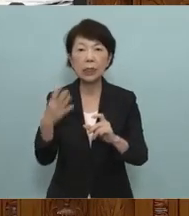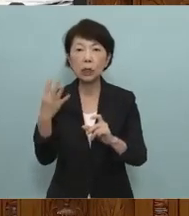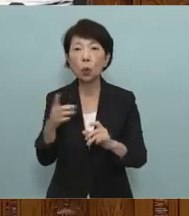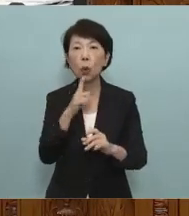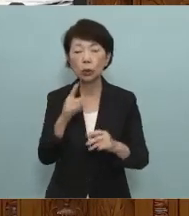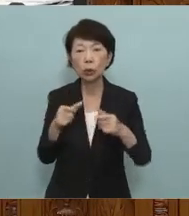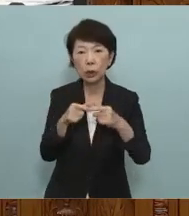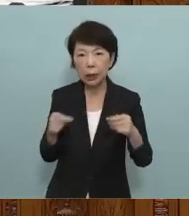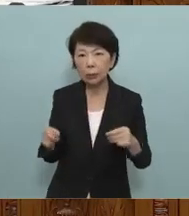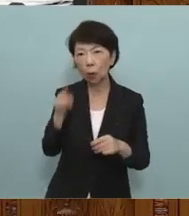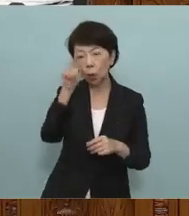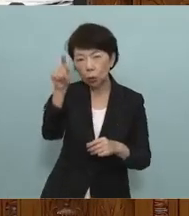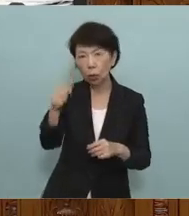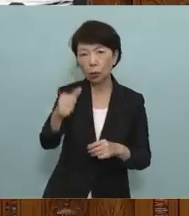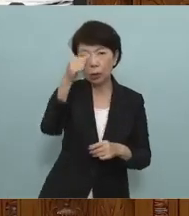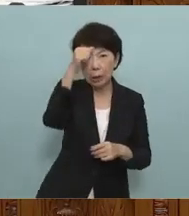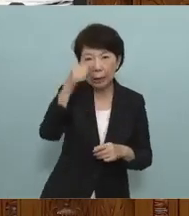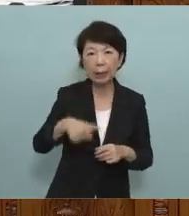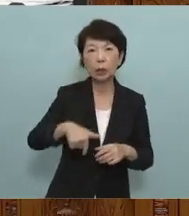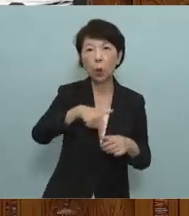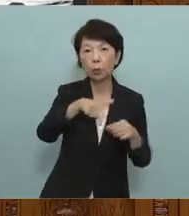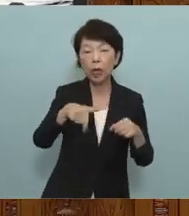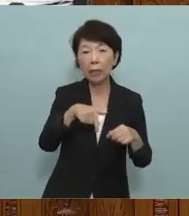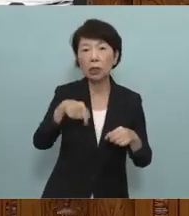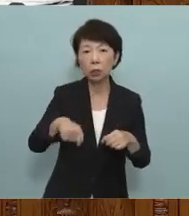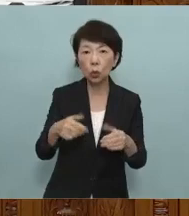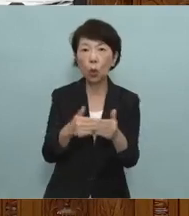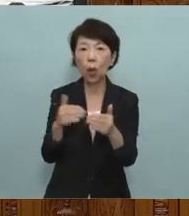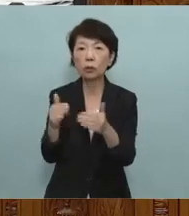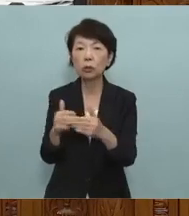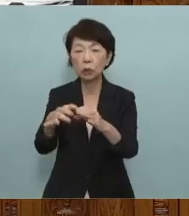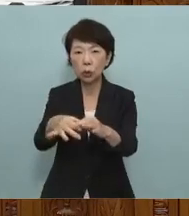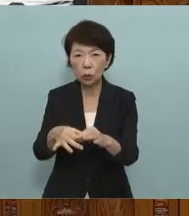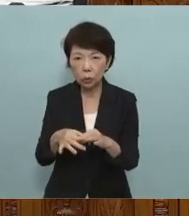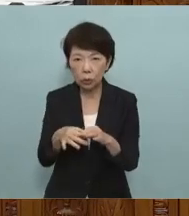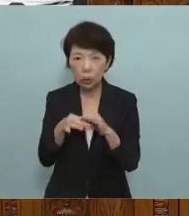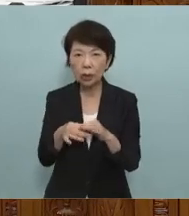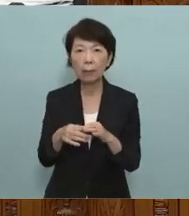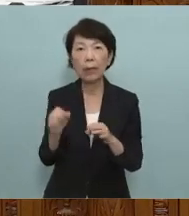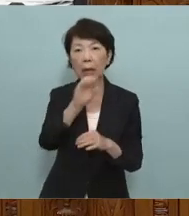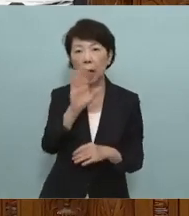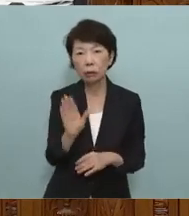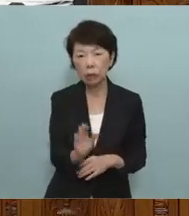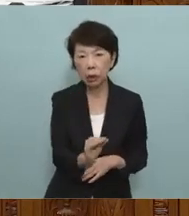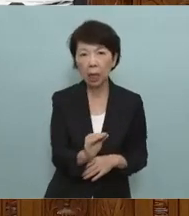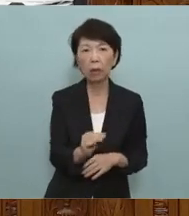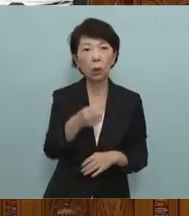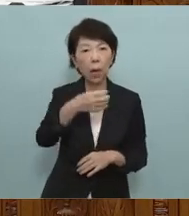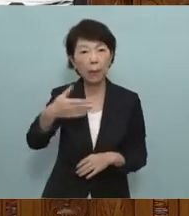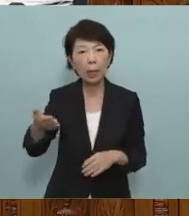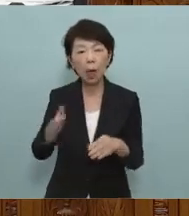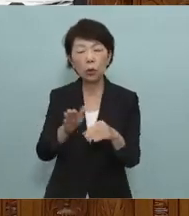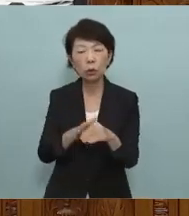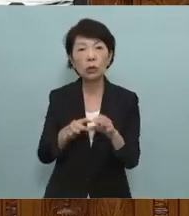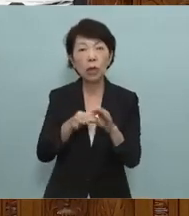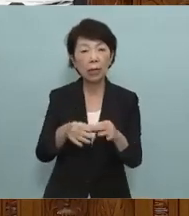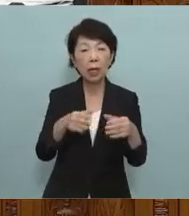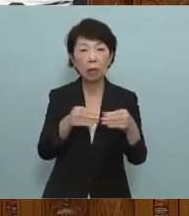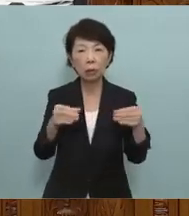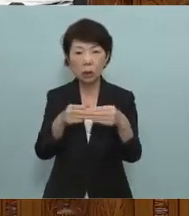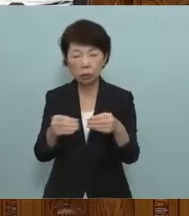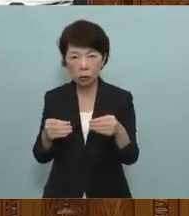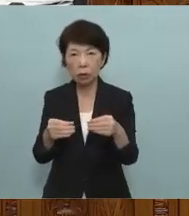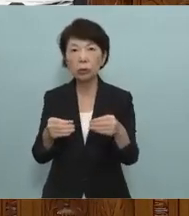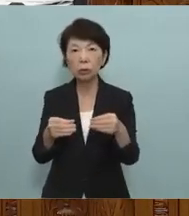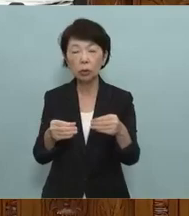る日本、ドイツ、インド、ブラジルによる枠組みを通じ、またアフリカや米国を含む関係国とよく